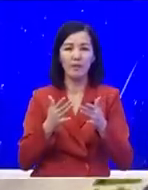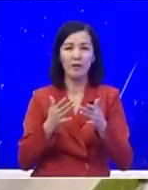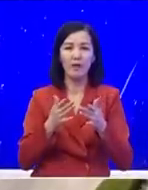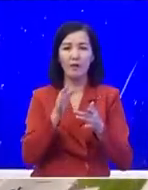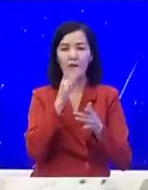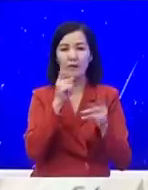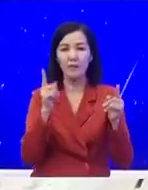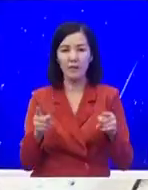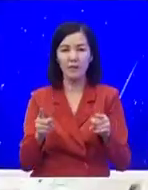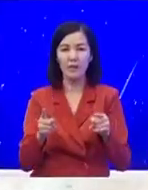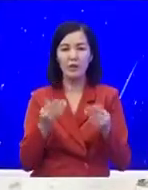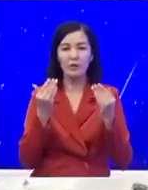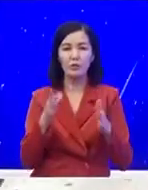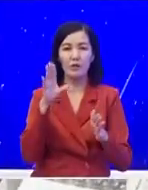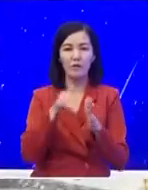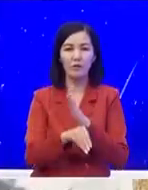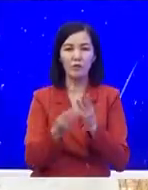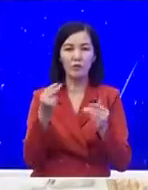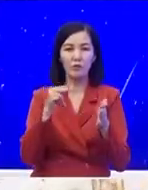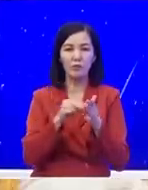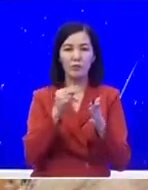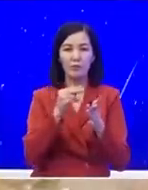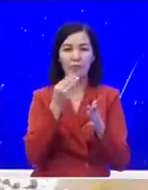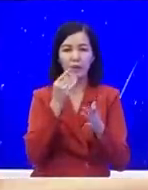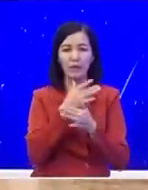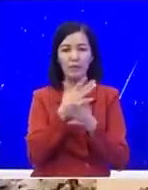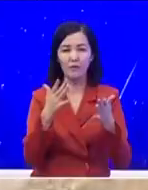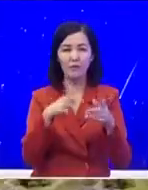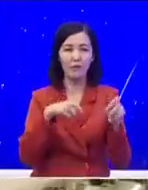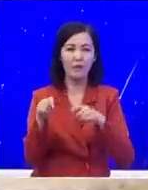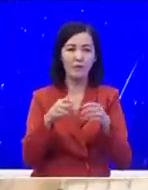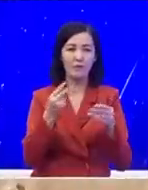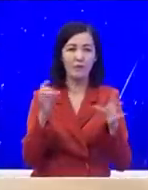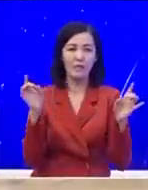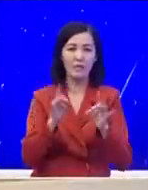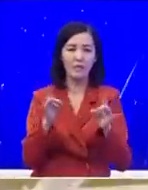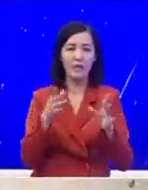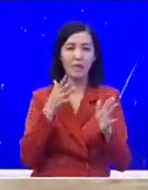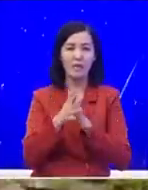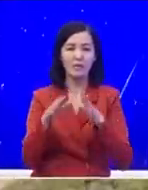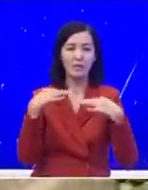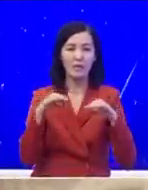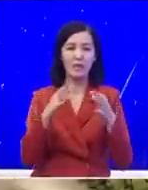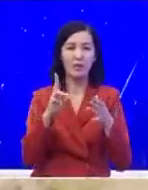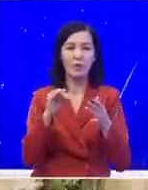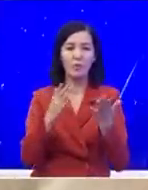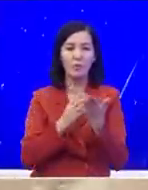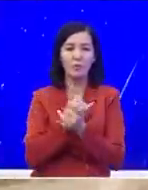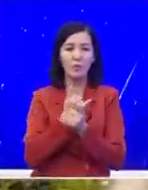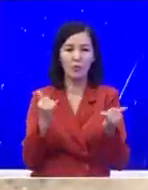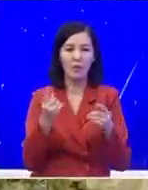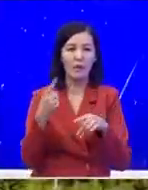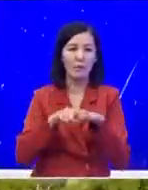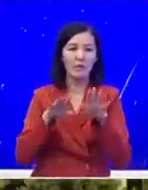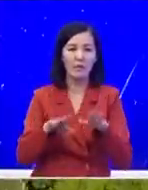определенный период времени. Сюда включена стоимость продовольственных товаров, цены в ресторанах, расходы на транспорт и коммунальные услуги. Первое